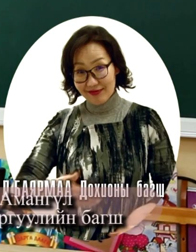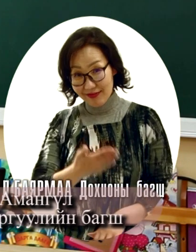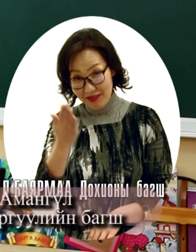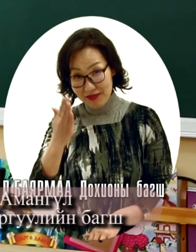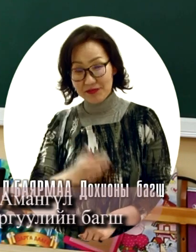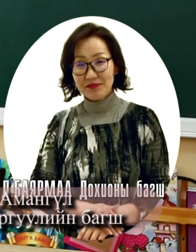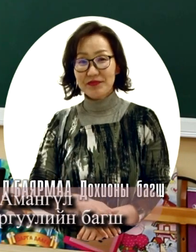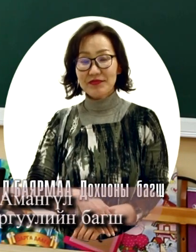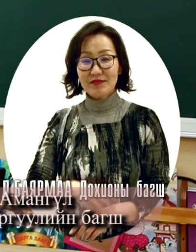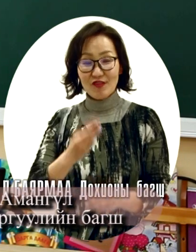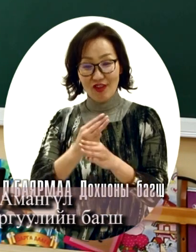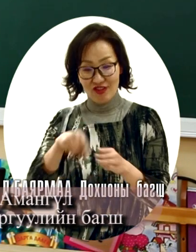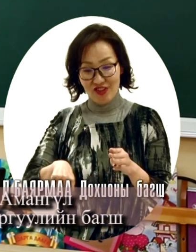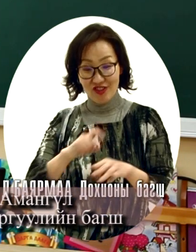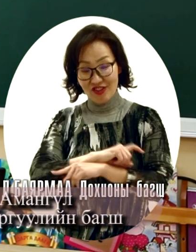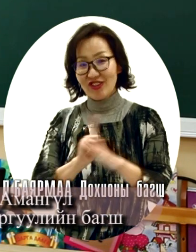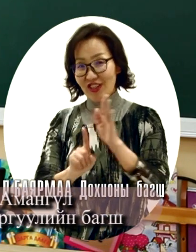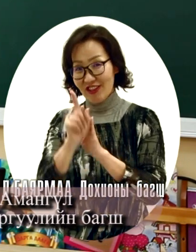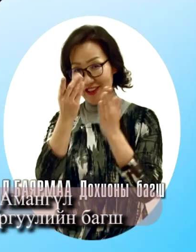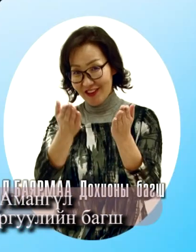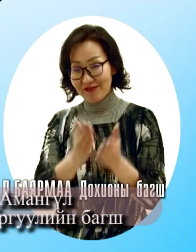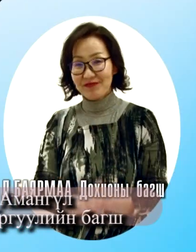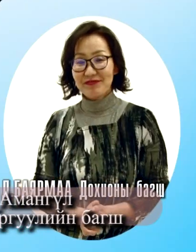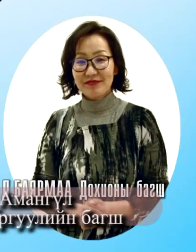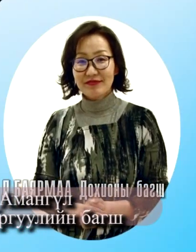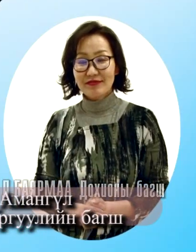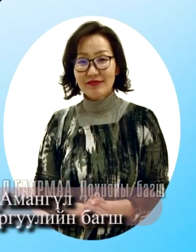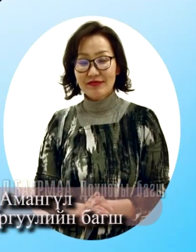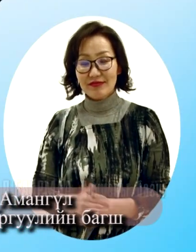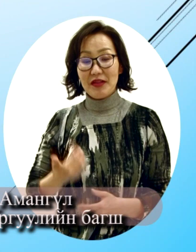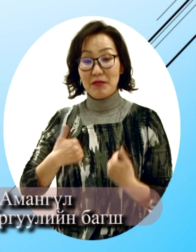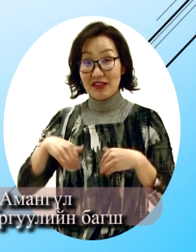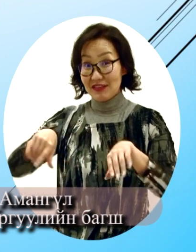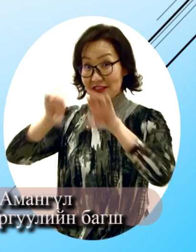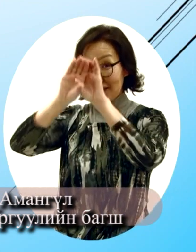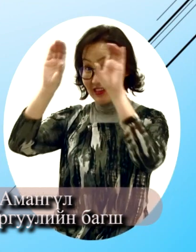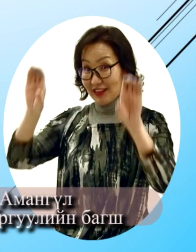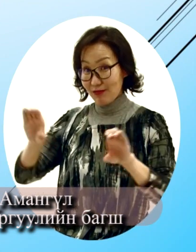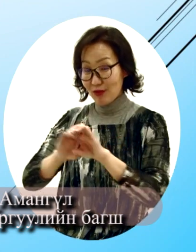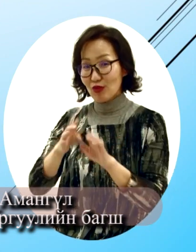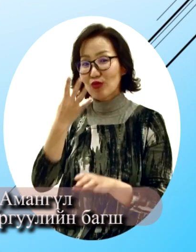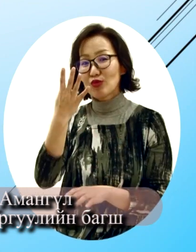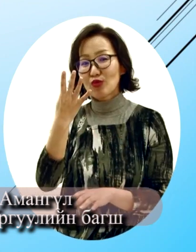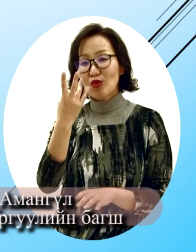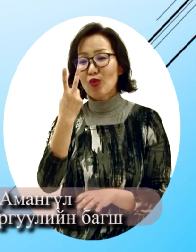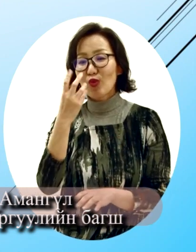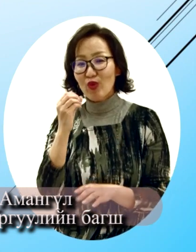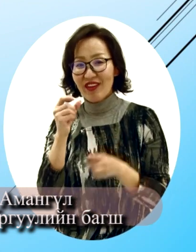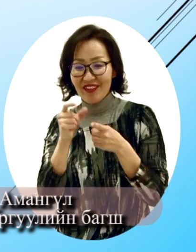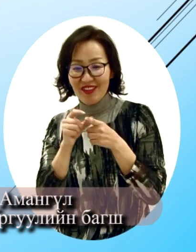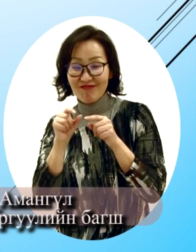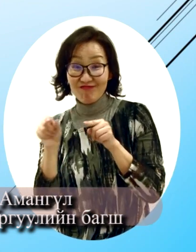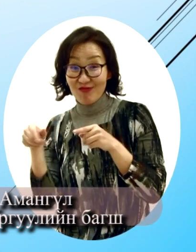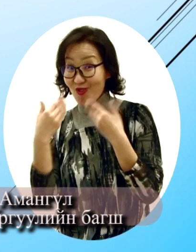Сәлемесіндер ме, балалар? Математика сабағын бастайық. Мұғалімдерім тақтаға 4 буын берді.